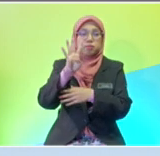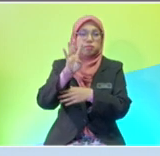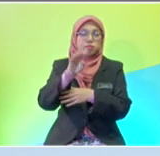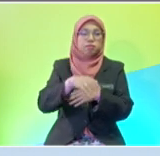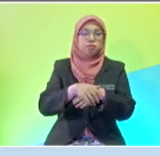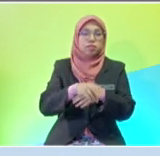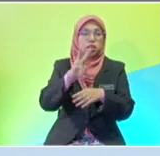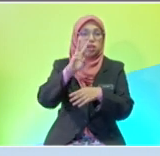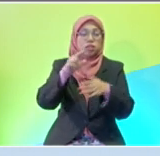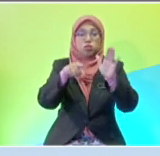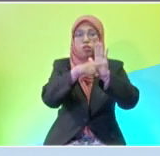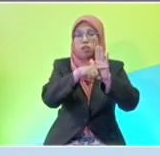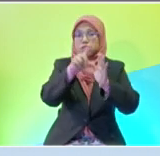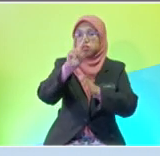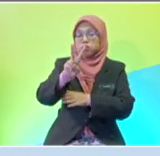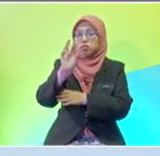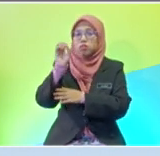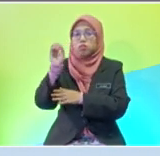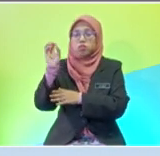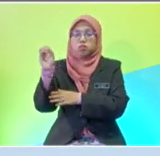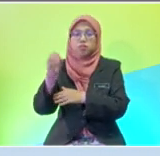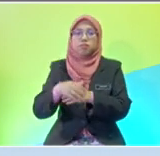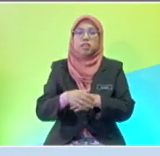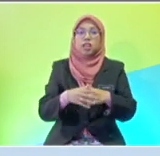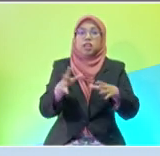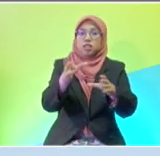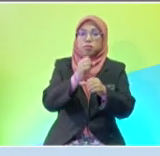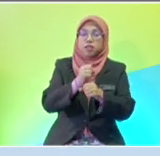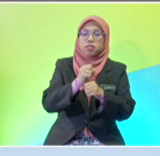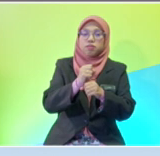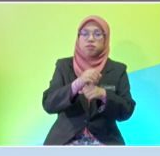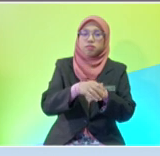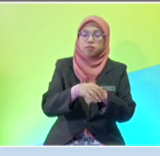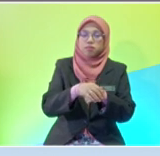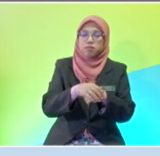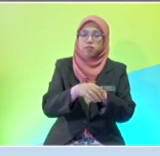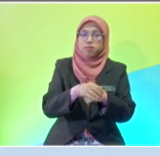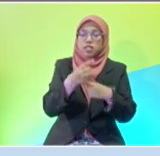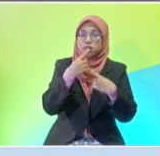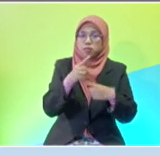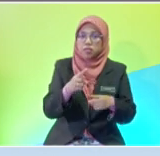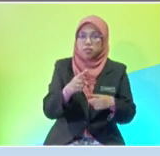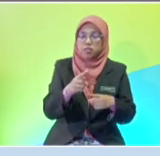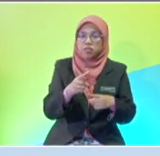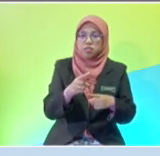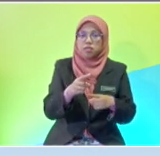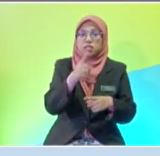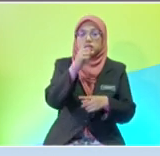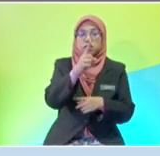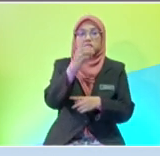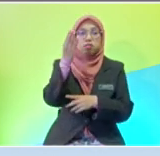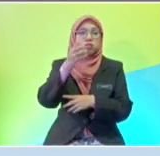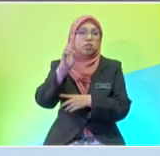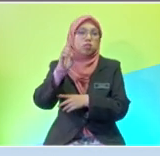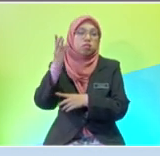2000 terdapat 1440000 sebelah debit inventory 1 Januari 2021